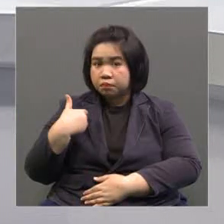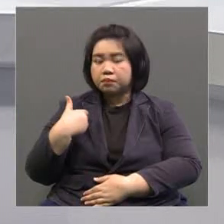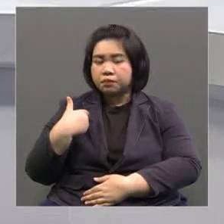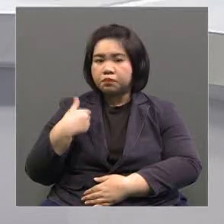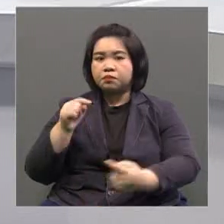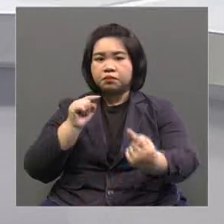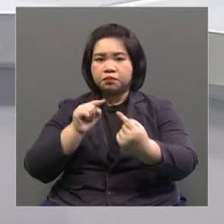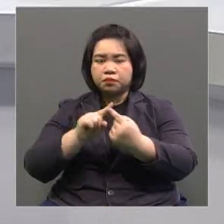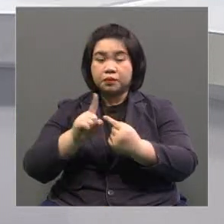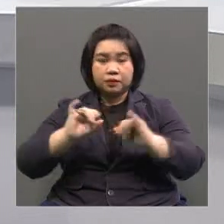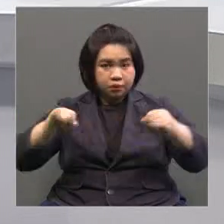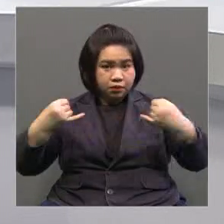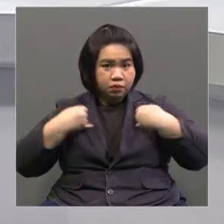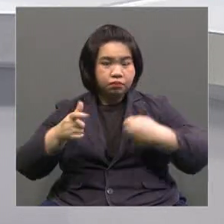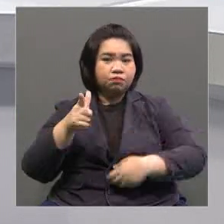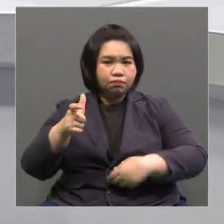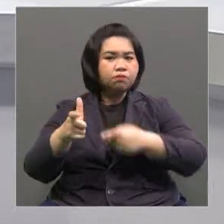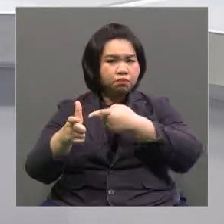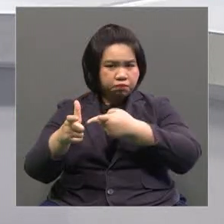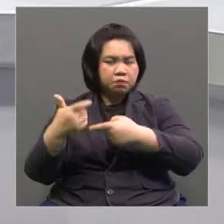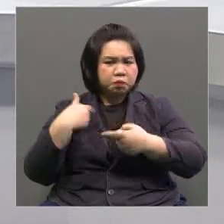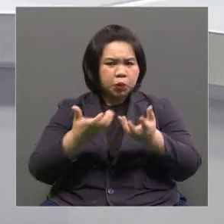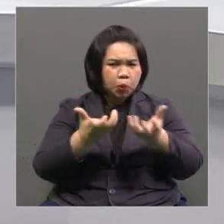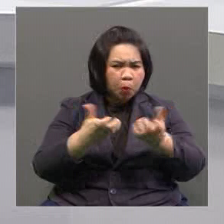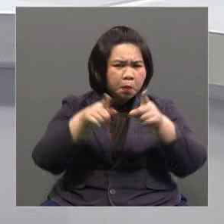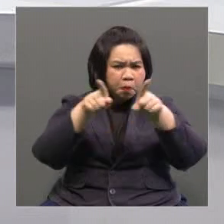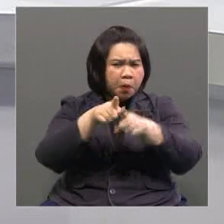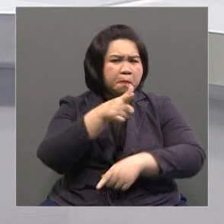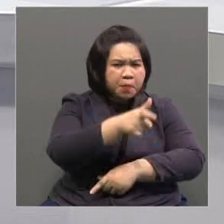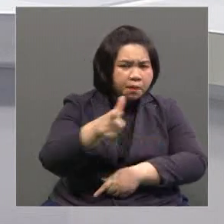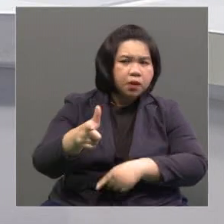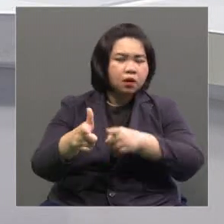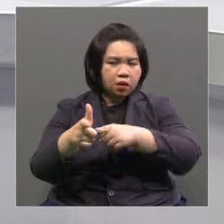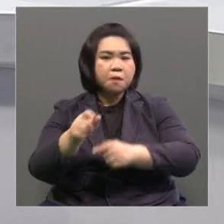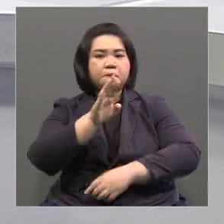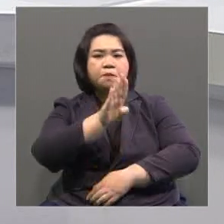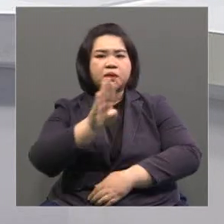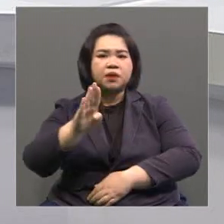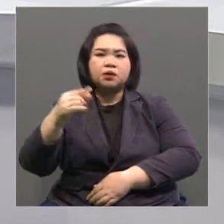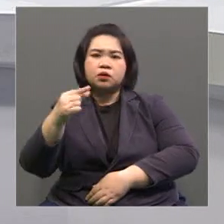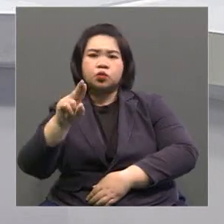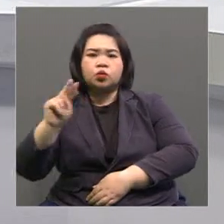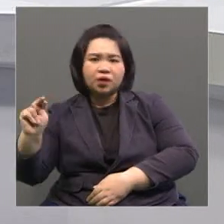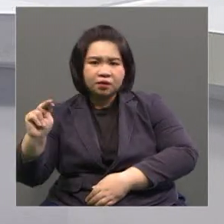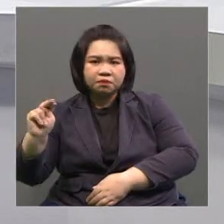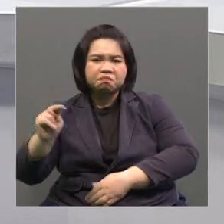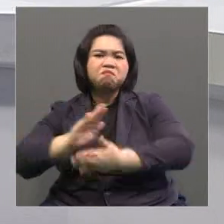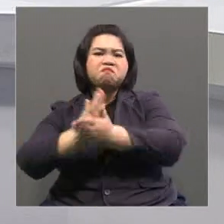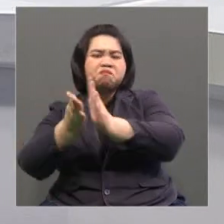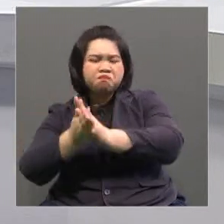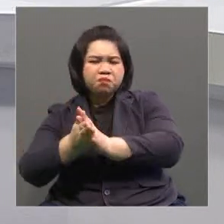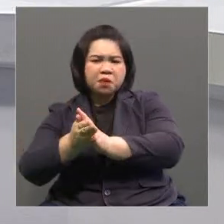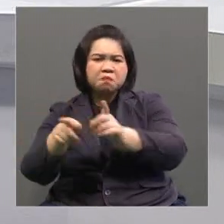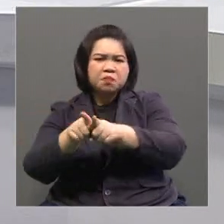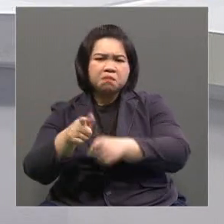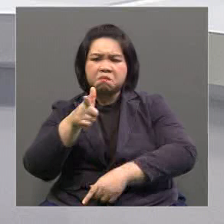ของของมาตรการการครอบครองอาวุธปืนหรือสิ่งเทียมปืนเนี่ยนะคะไม่ว่าจะเป็น BBกันแล้วก็พัฒนาขึ้นมาเป็นแบลงค์กันที่